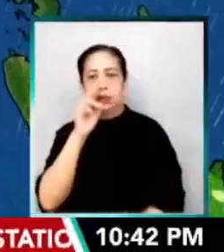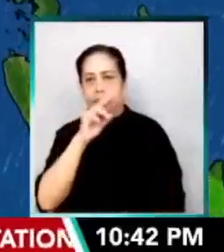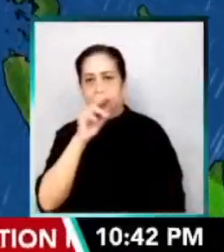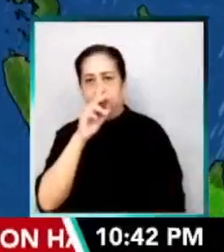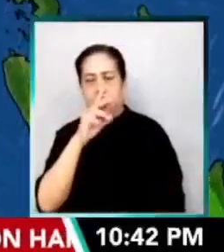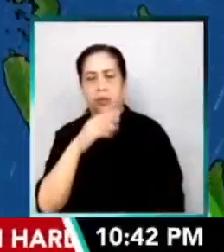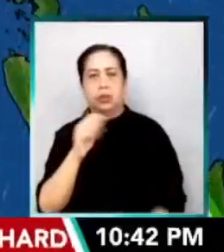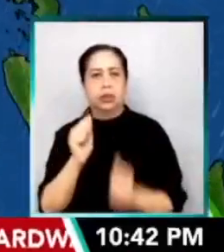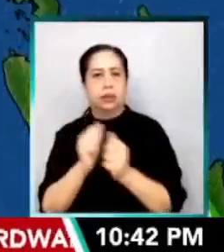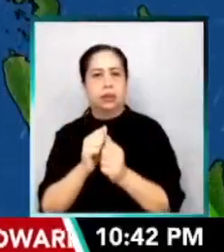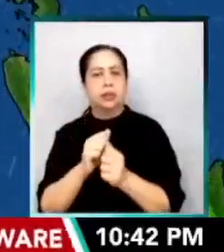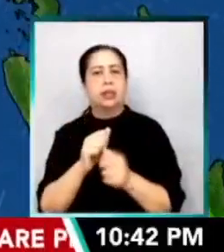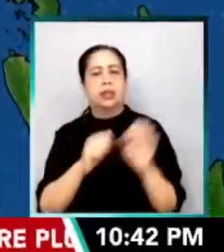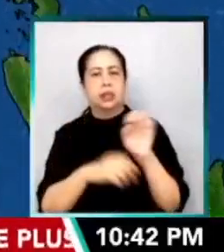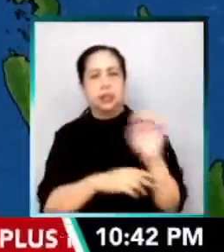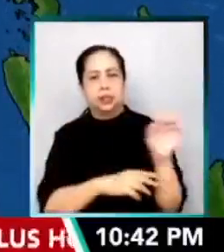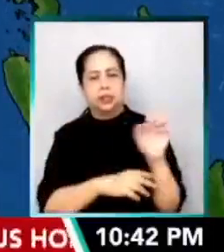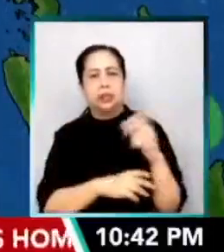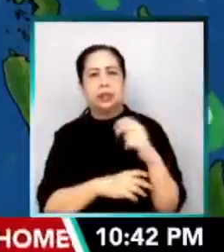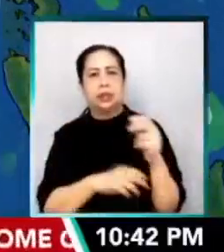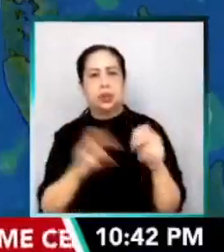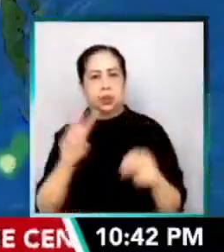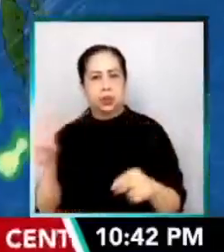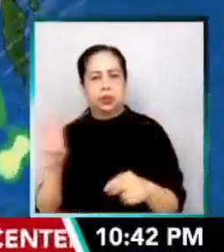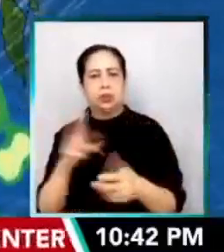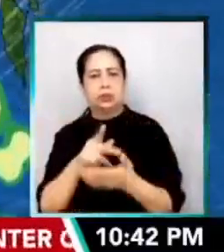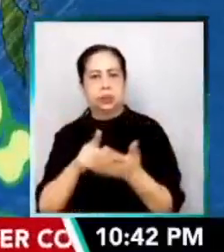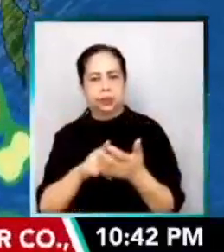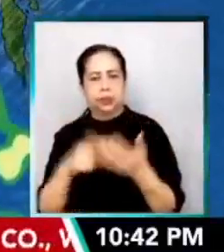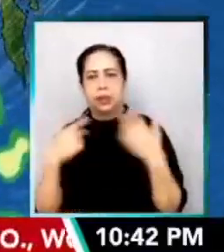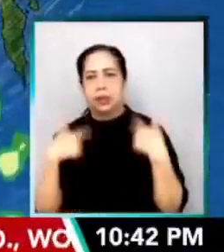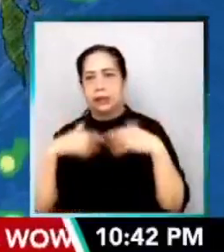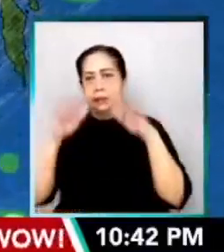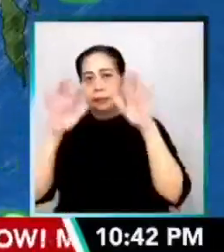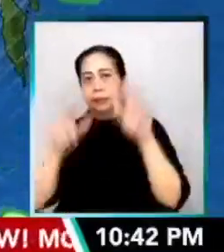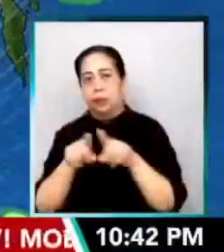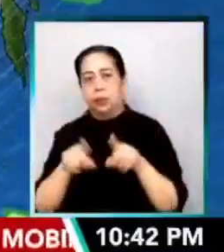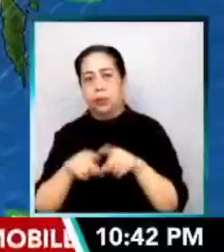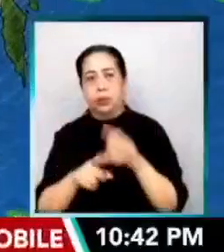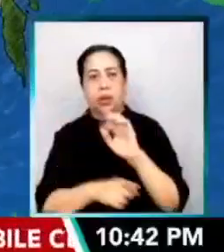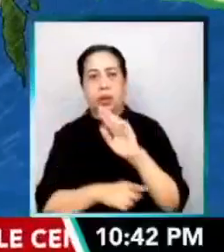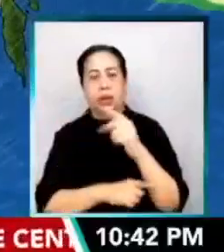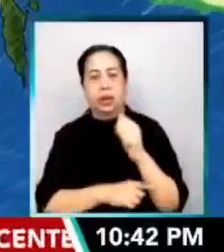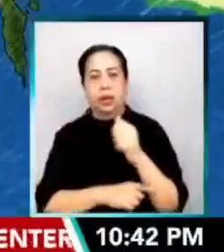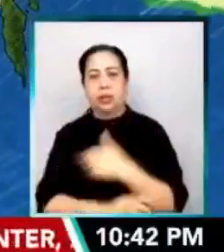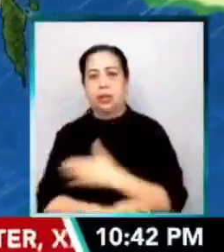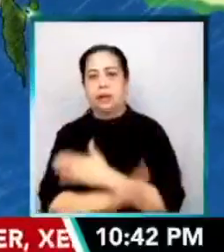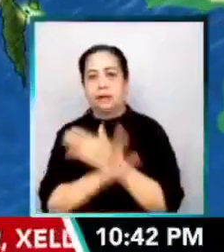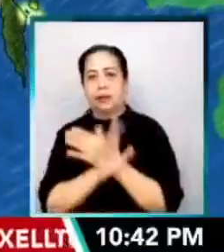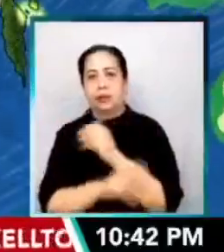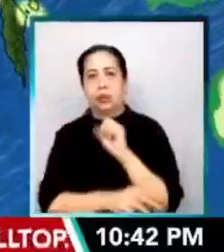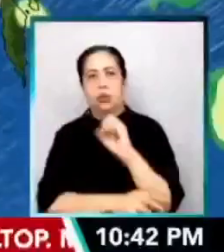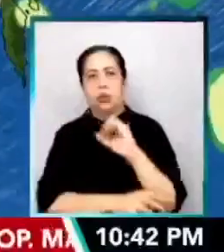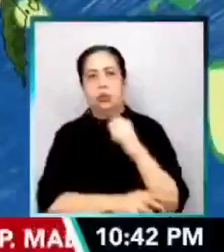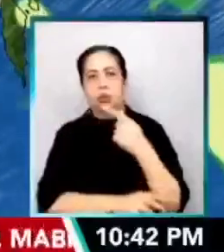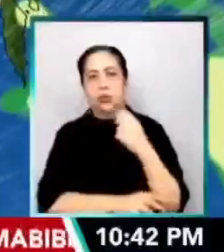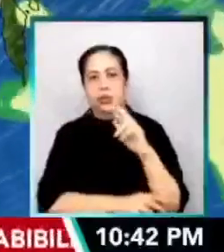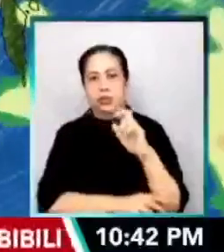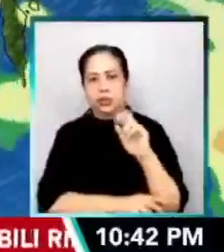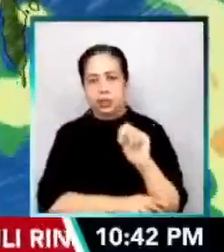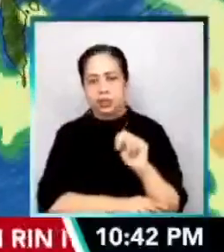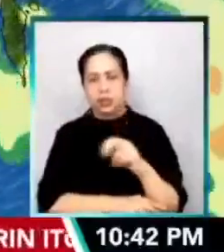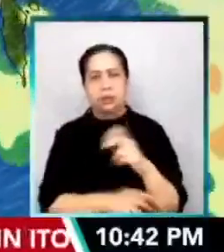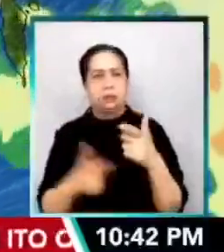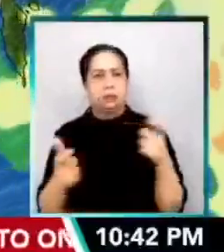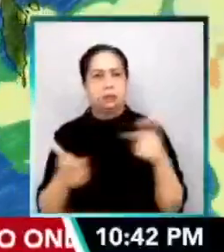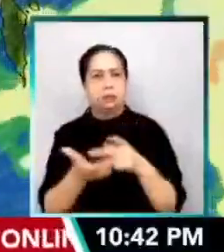ang eastern at western portions. May pag-ulan din sa Caraga, Davao at Soccsargent. Habang mas malaking bahagi na